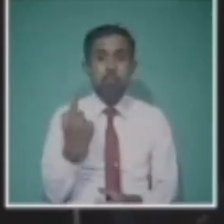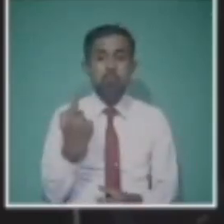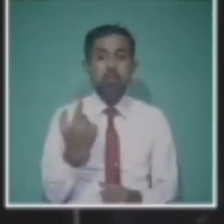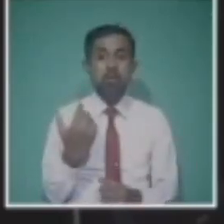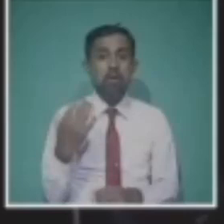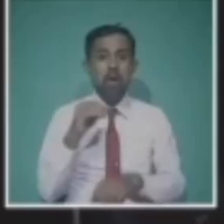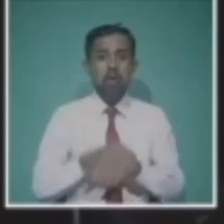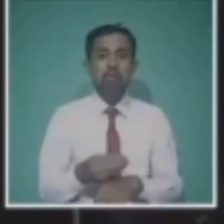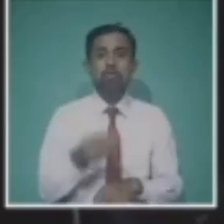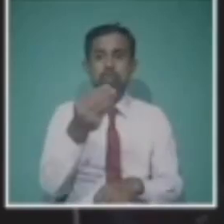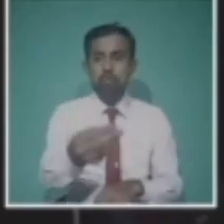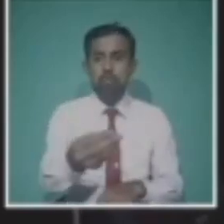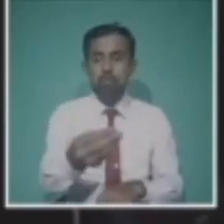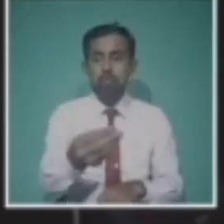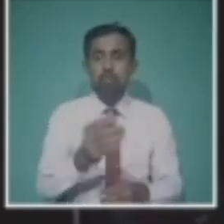අඳුන්වා දුන්නා.